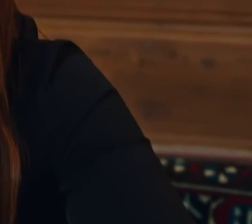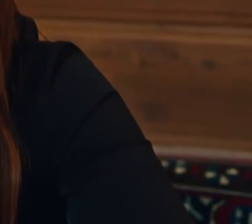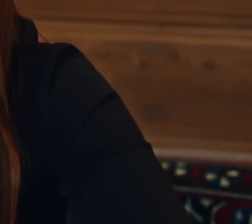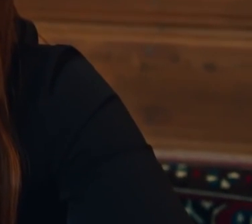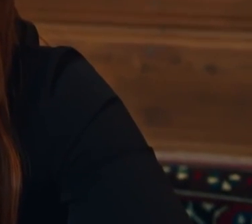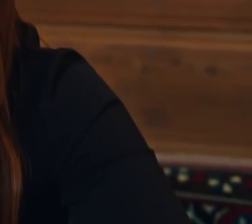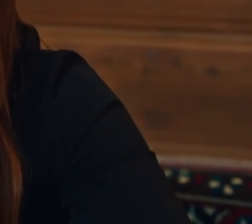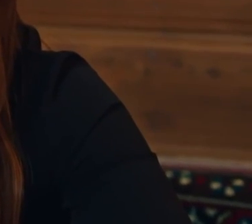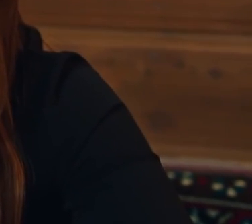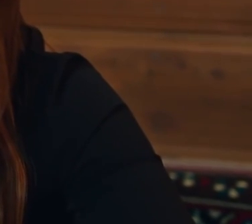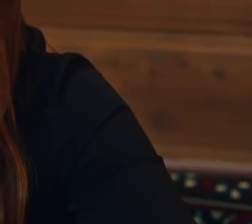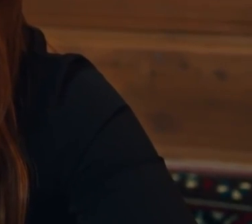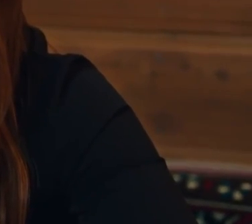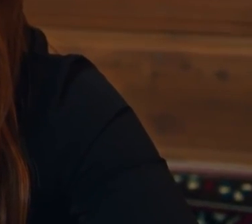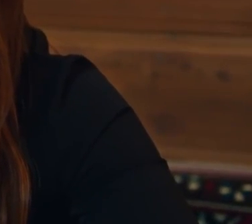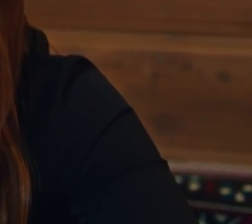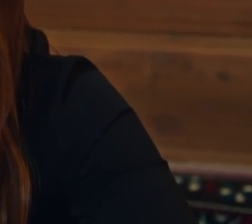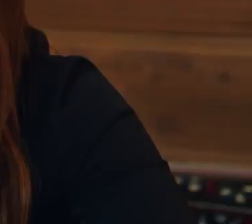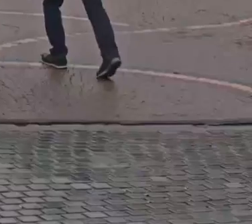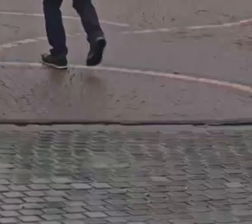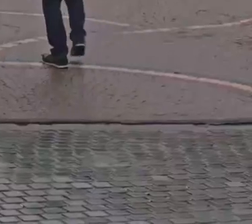Boşluğa bakarak dalıp gitti.